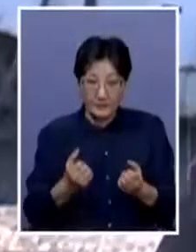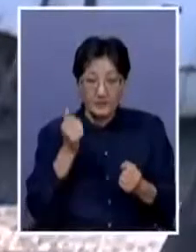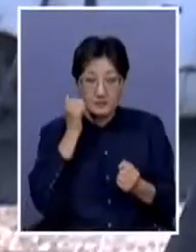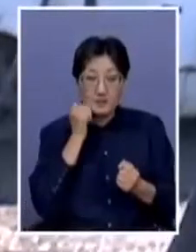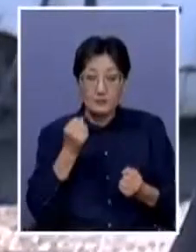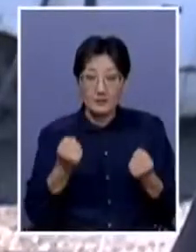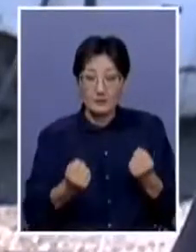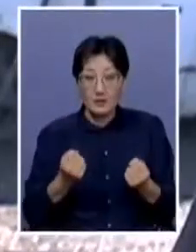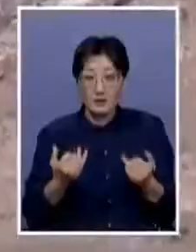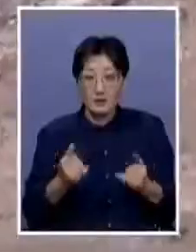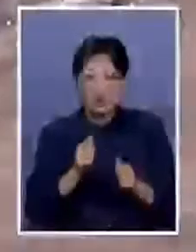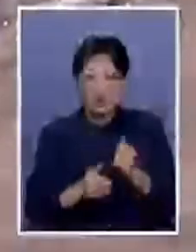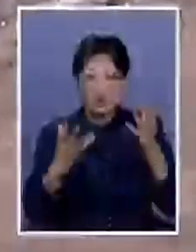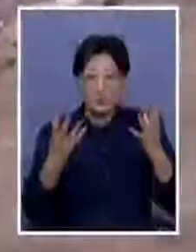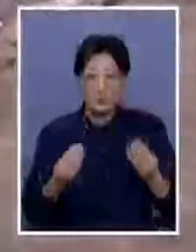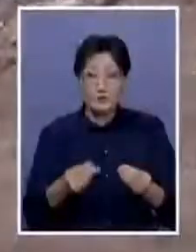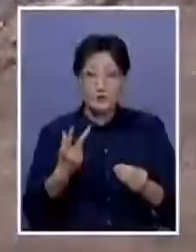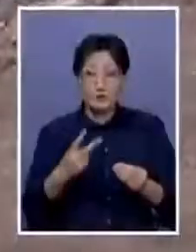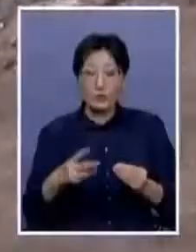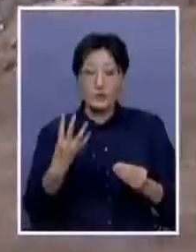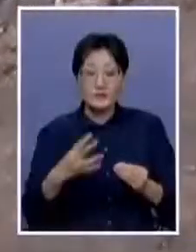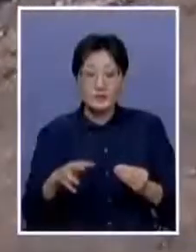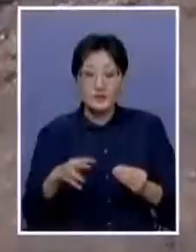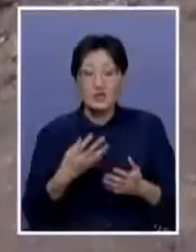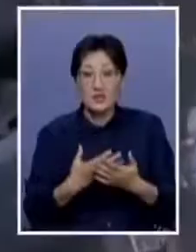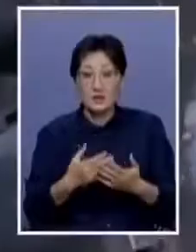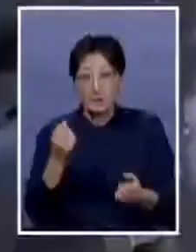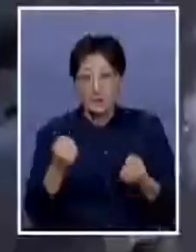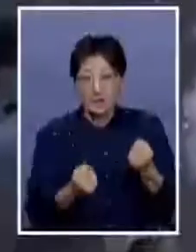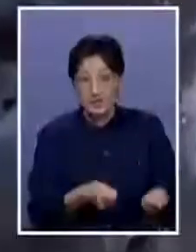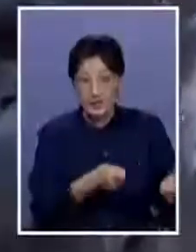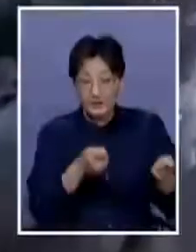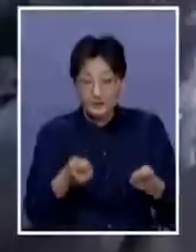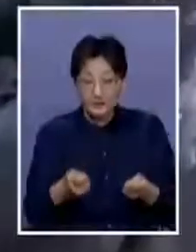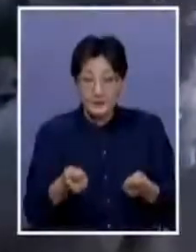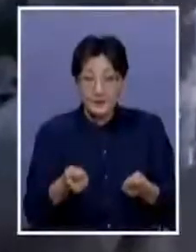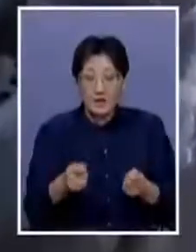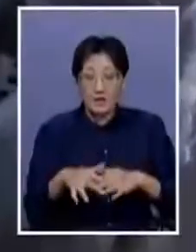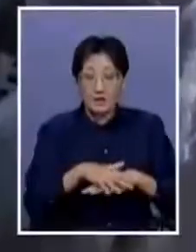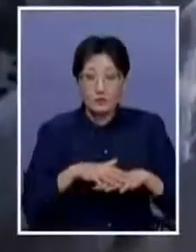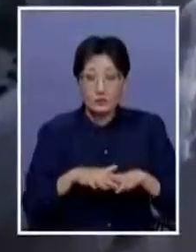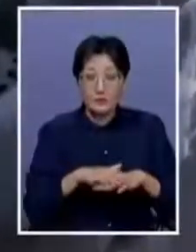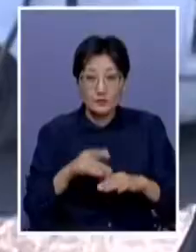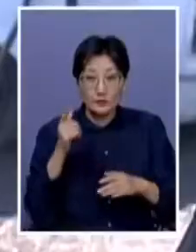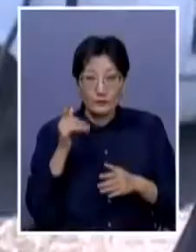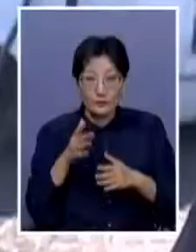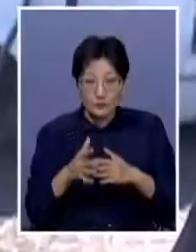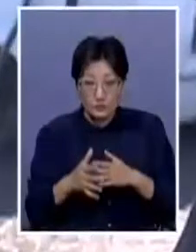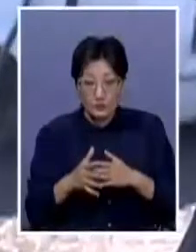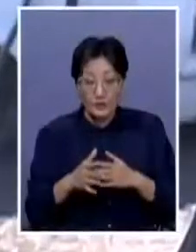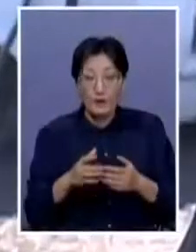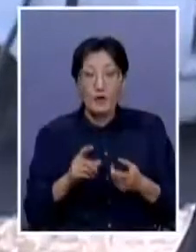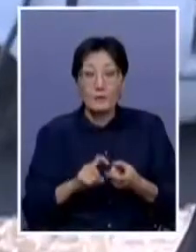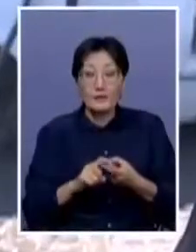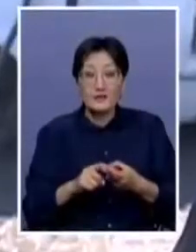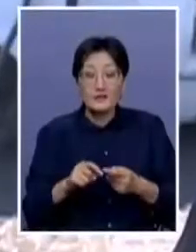қабылдадық. Қазір бізде күніне 30-40 шақты машина келеді біздерге. Одан бері халықтың түсініп келген бойынша келіп